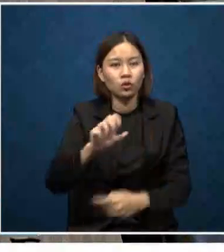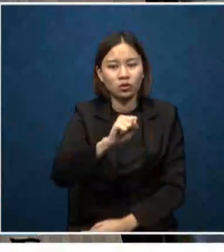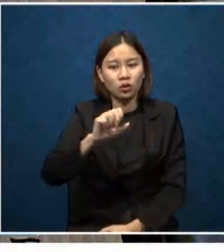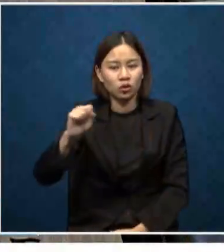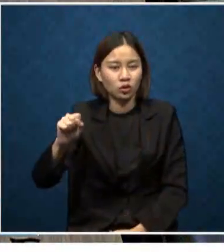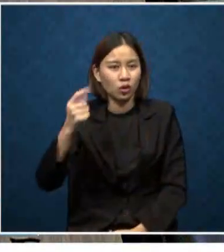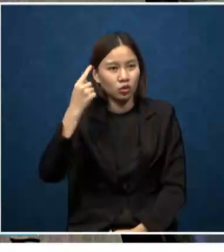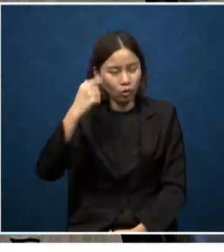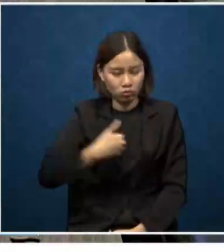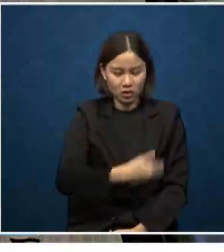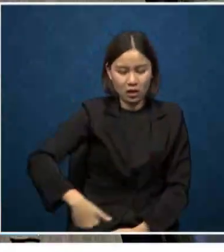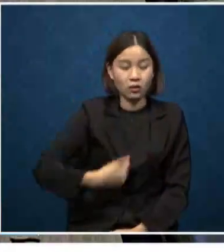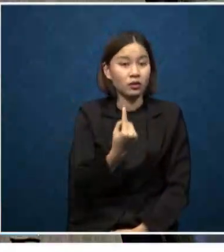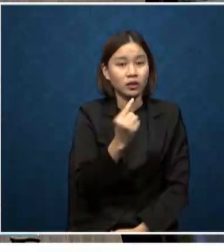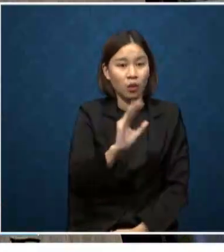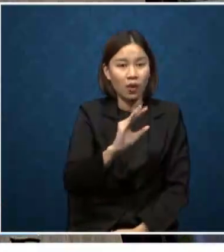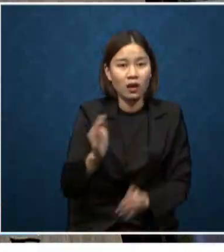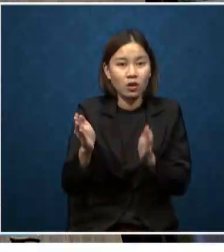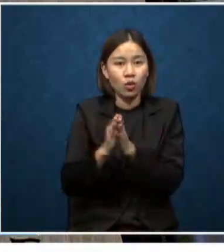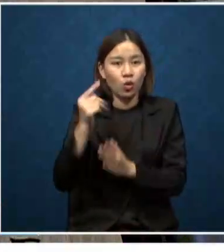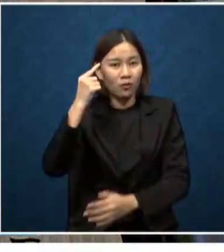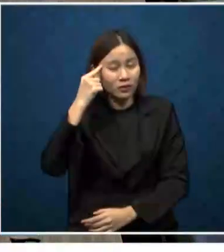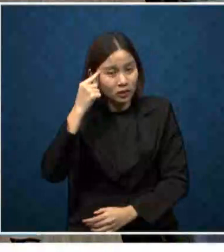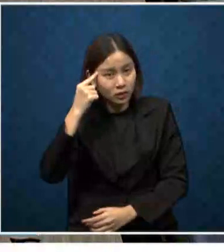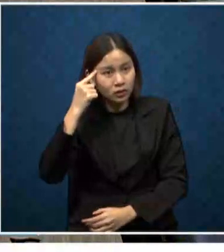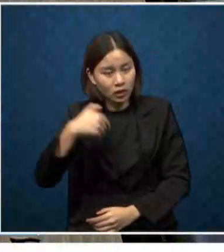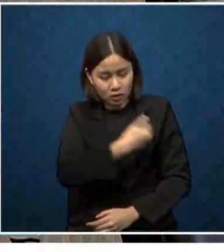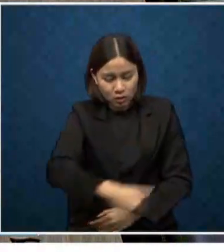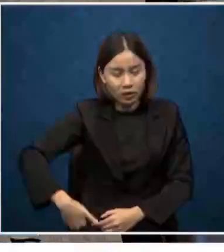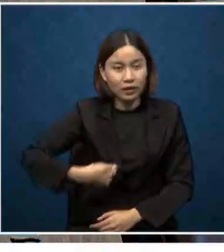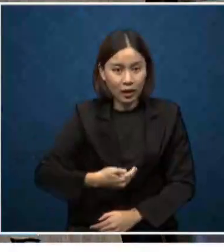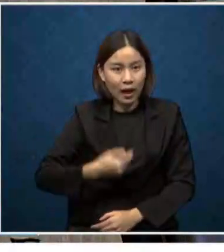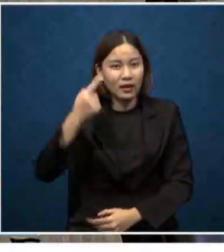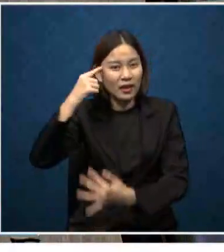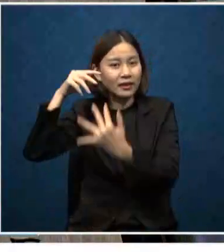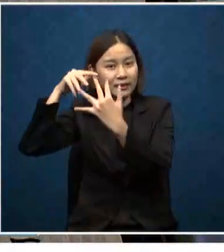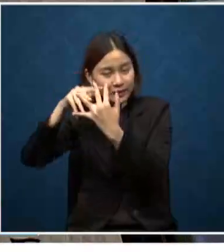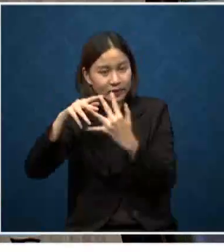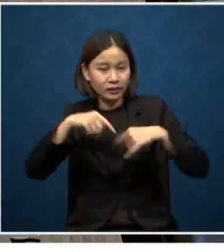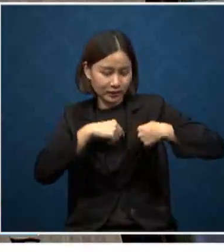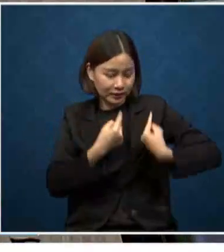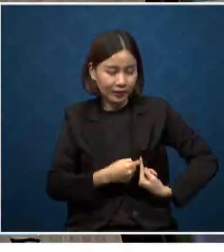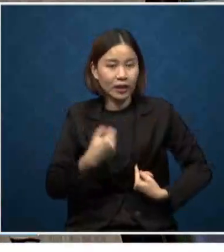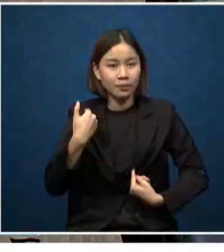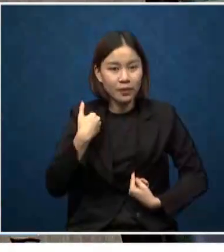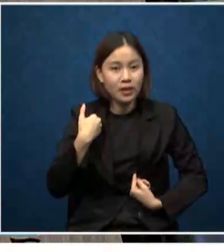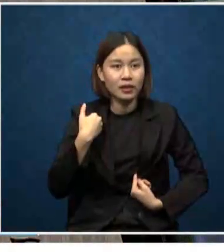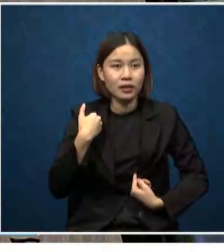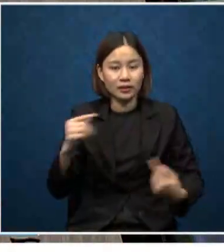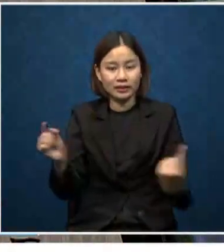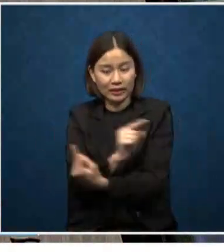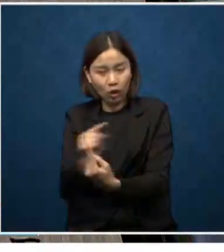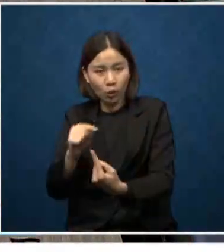เรื่องของสุขภาพกายอย่างเดียวมันรวมสุขภาพกายจิตหรือใจปัญญาแล้วก็